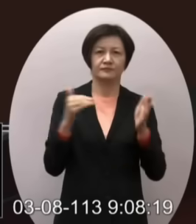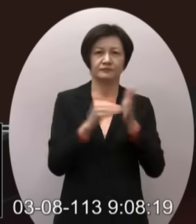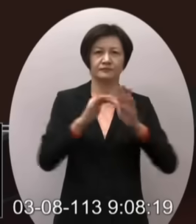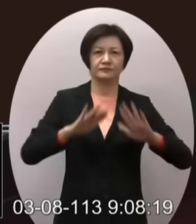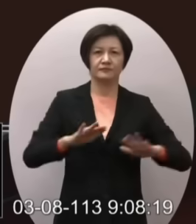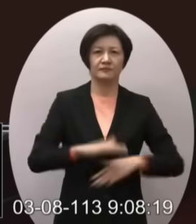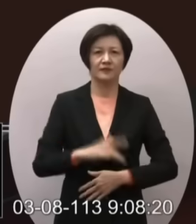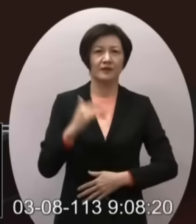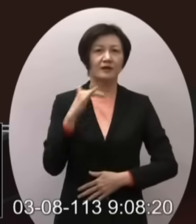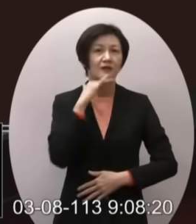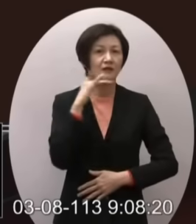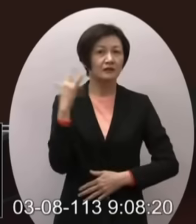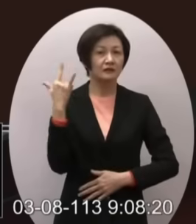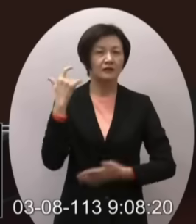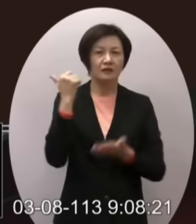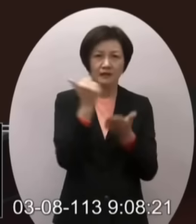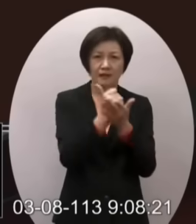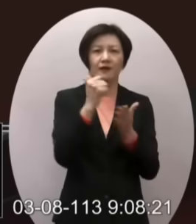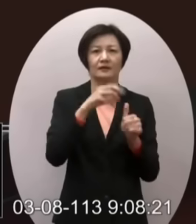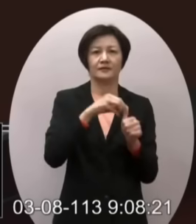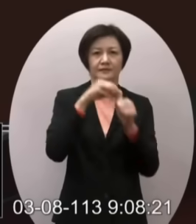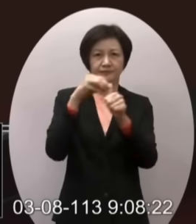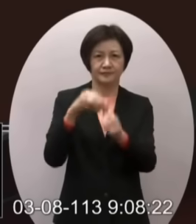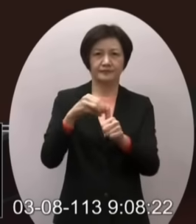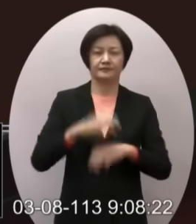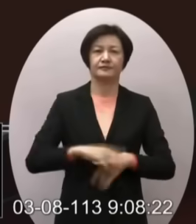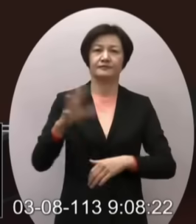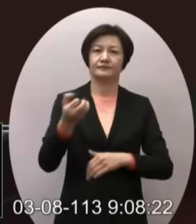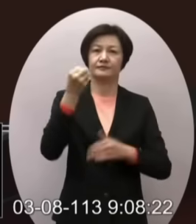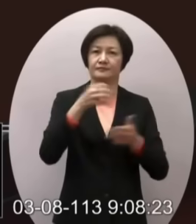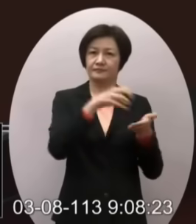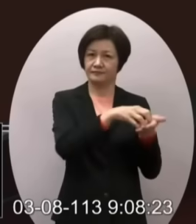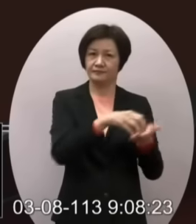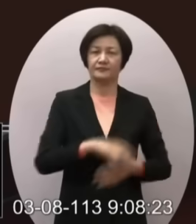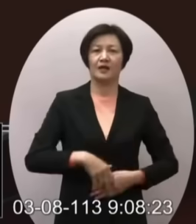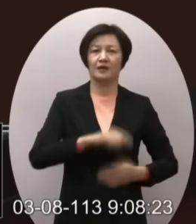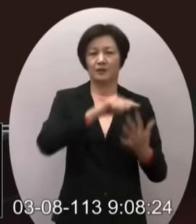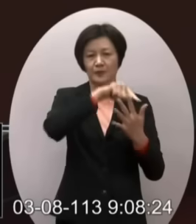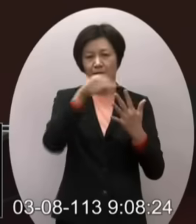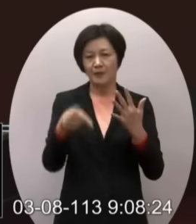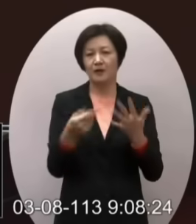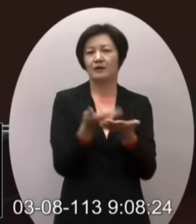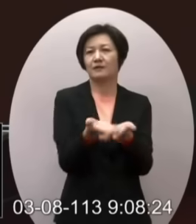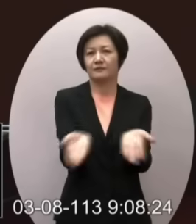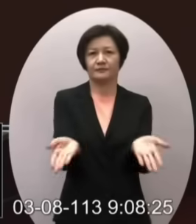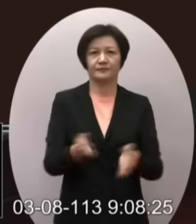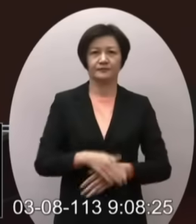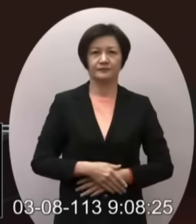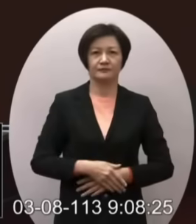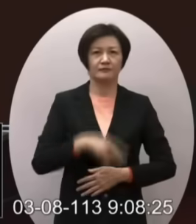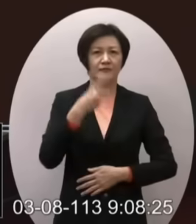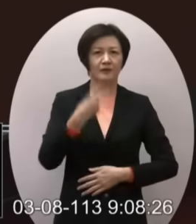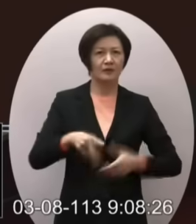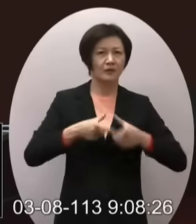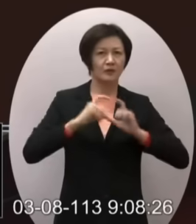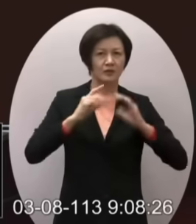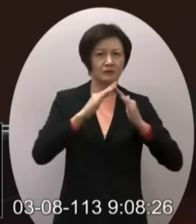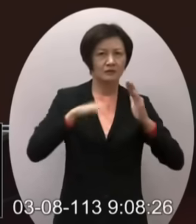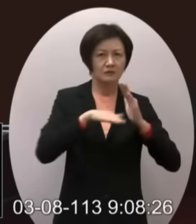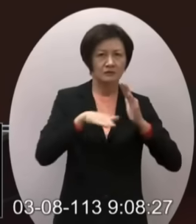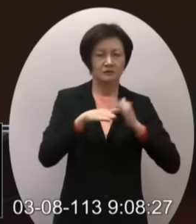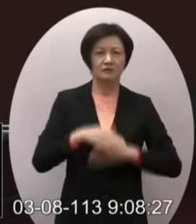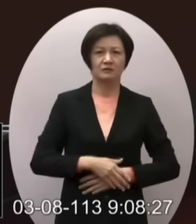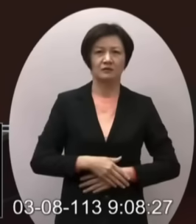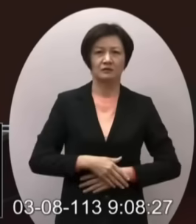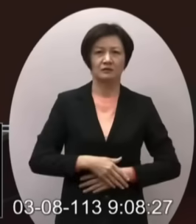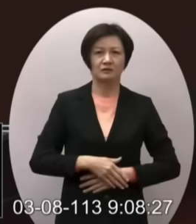终于等到安置街廓的权状陆续到手，重建家园还尚未